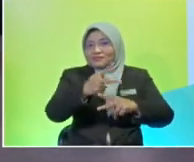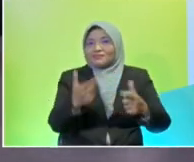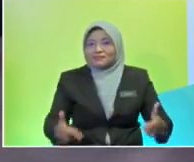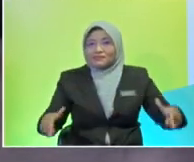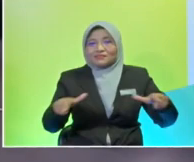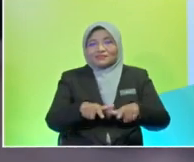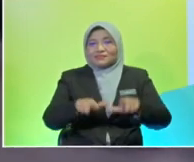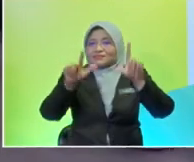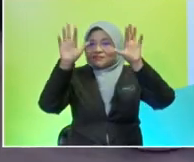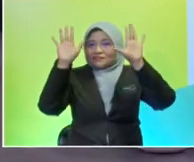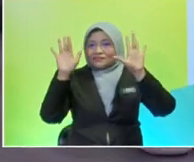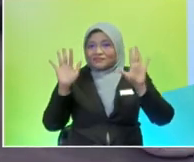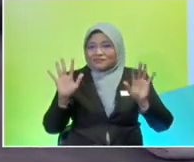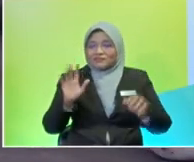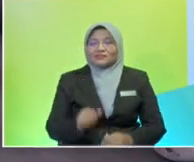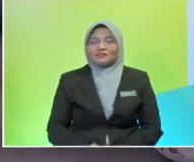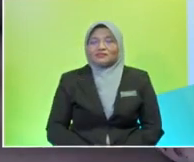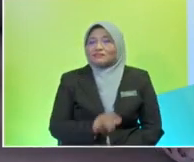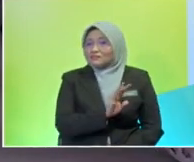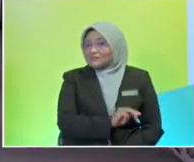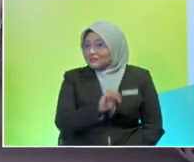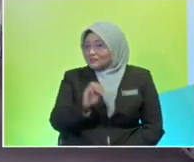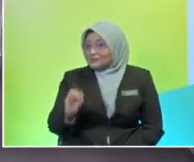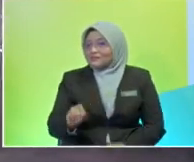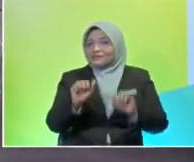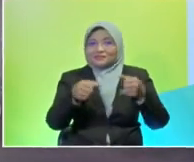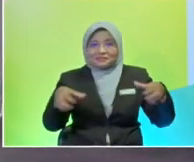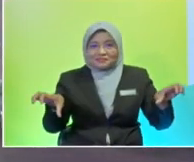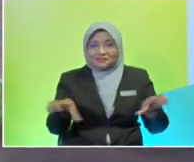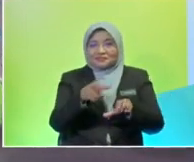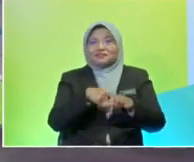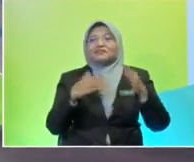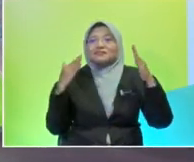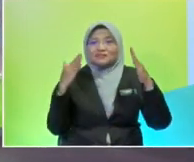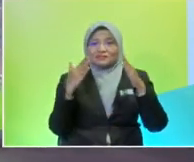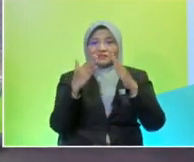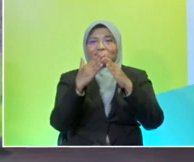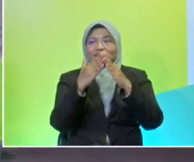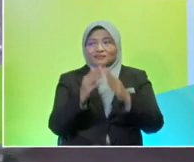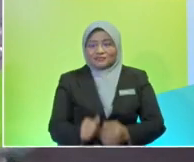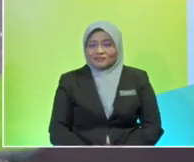kan di rumah jadi pilih hujan turun Nampak tak bawah itu akan jadi basah